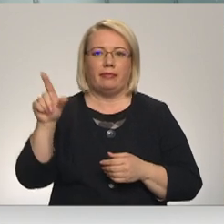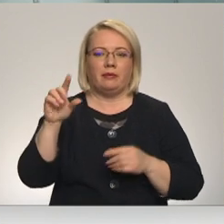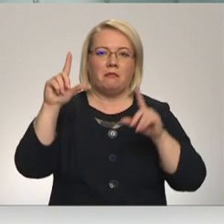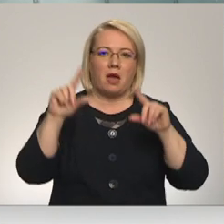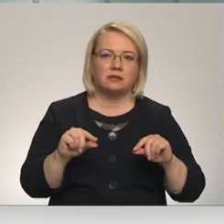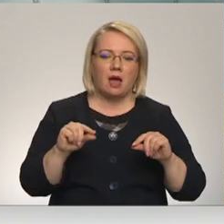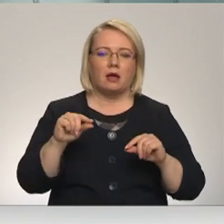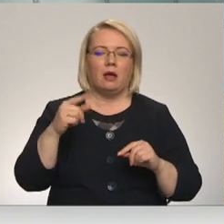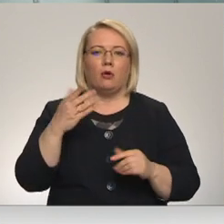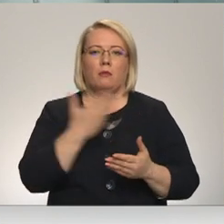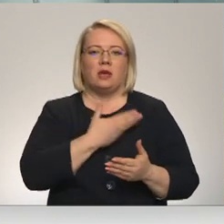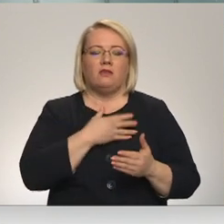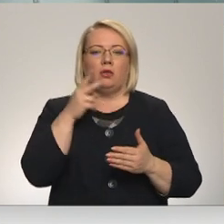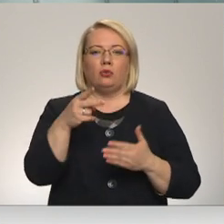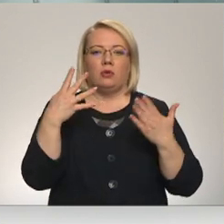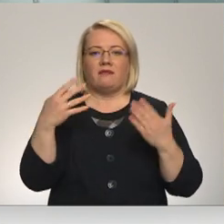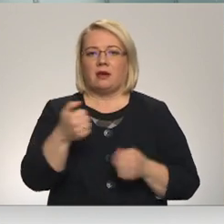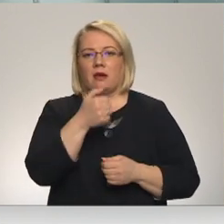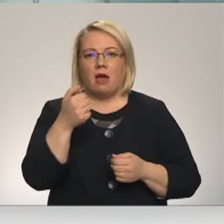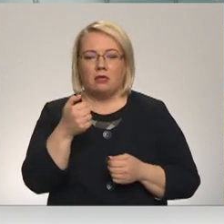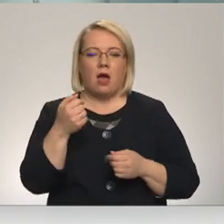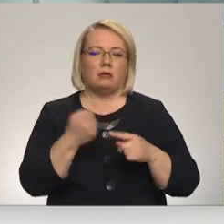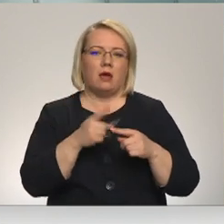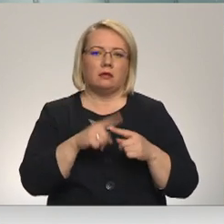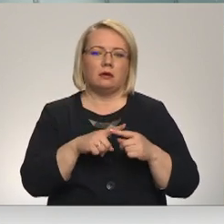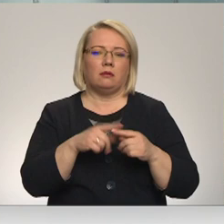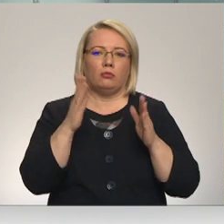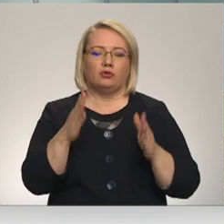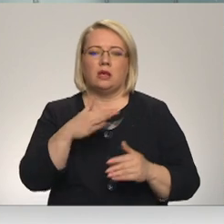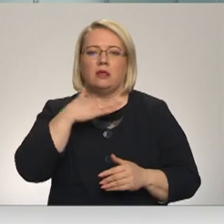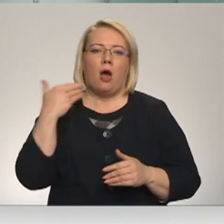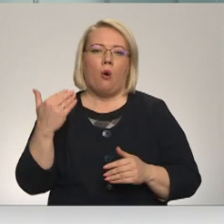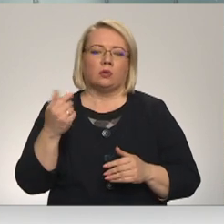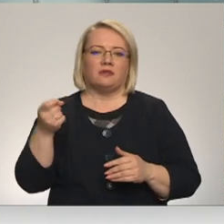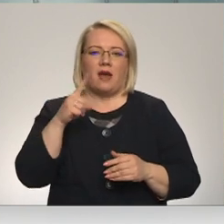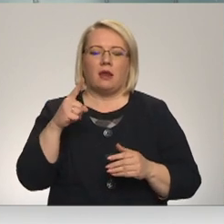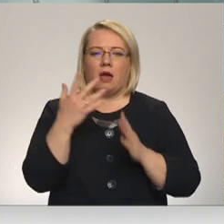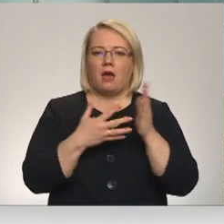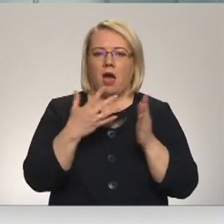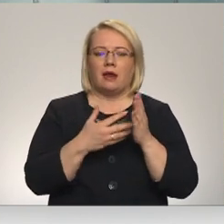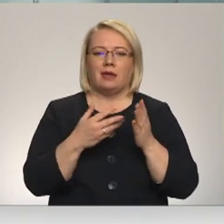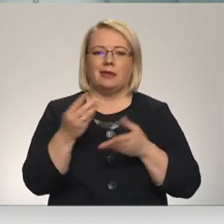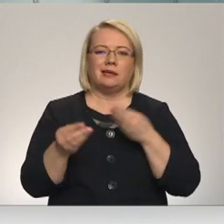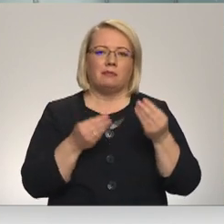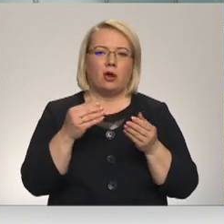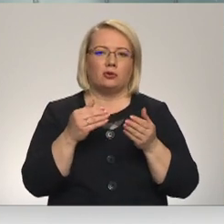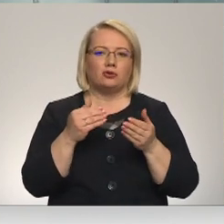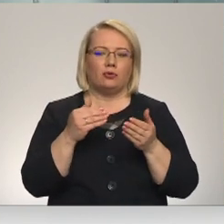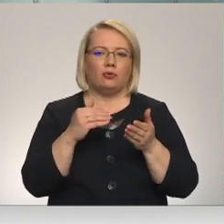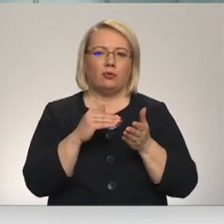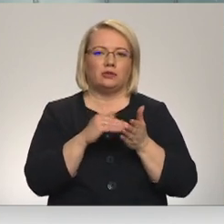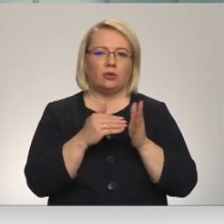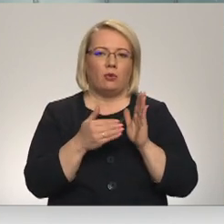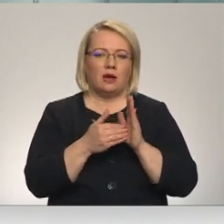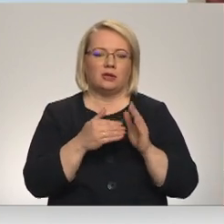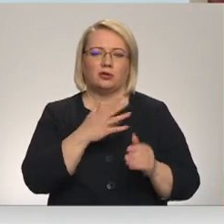2009. Gadā, ja tad, protams, atkal ir jādomā daudz cītīgāk jārēķina šī izmaksu pozīcija, kas, protams, ir